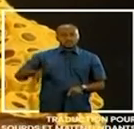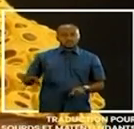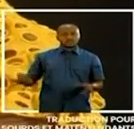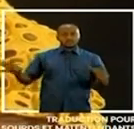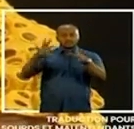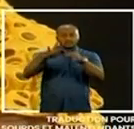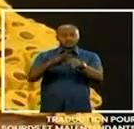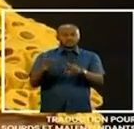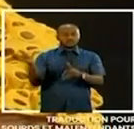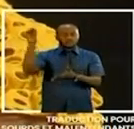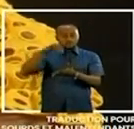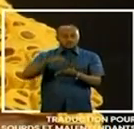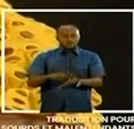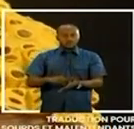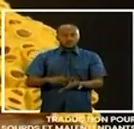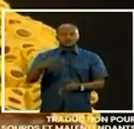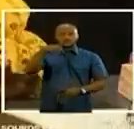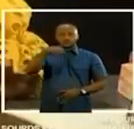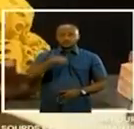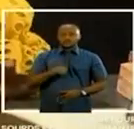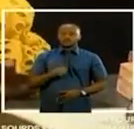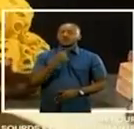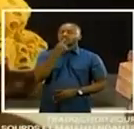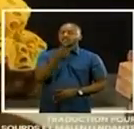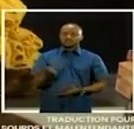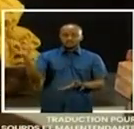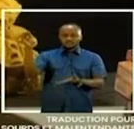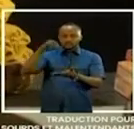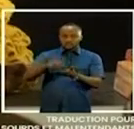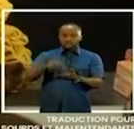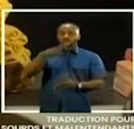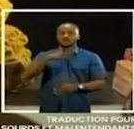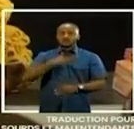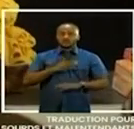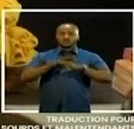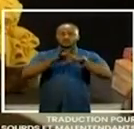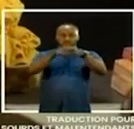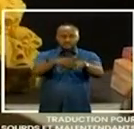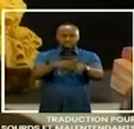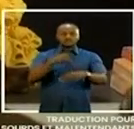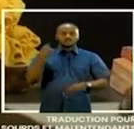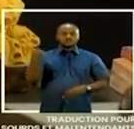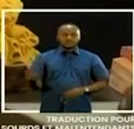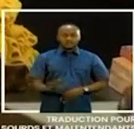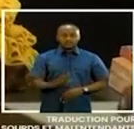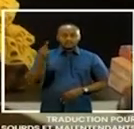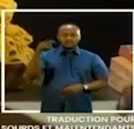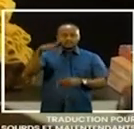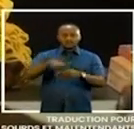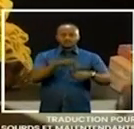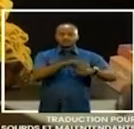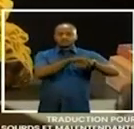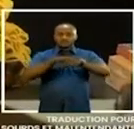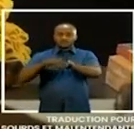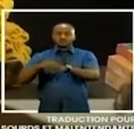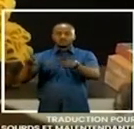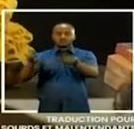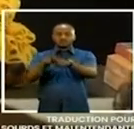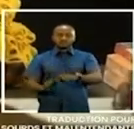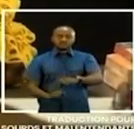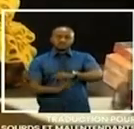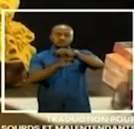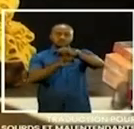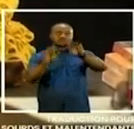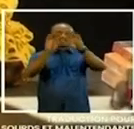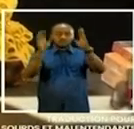favorisent et les consolident davantage. Je vous renouvelle encore une fois mon engagement permanent dans l'accompagnement et le soutien